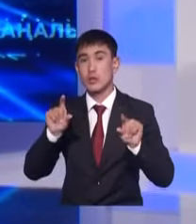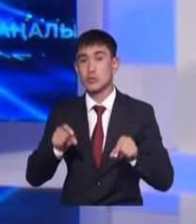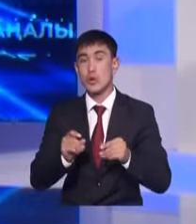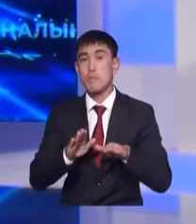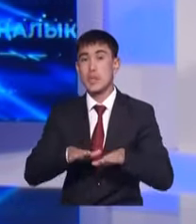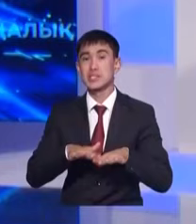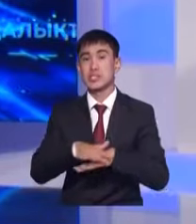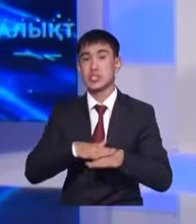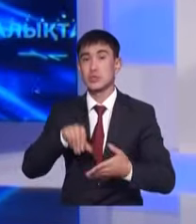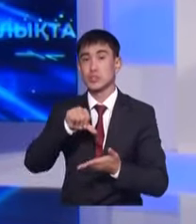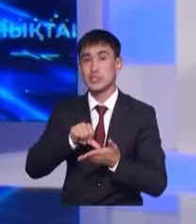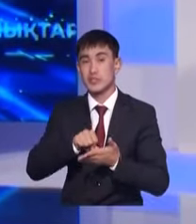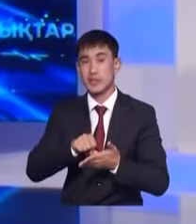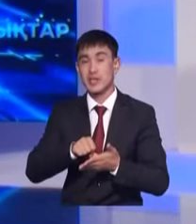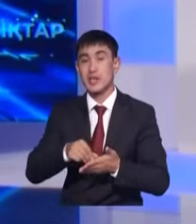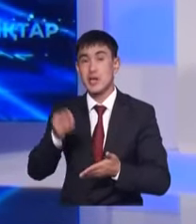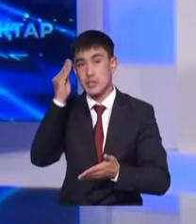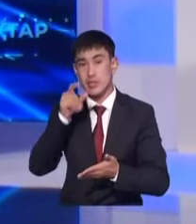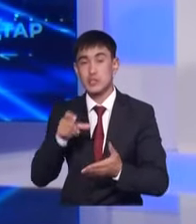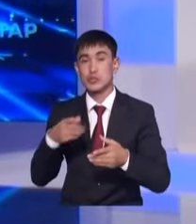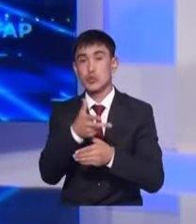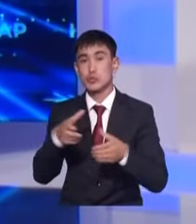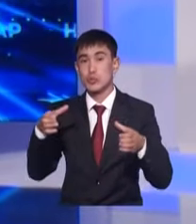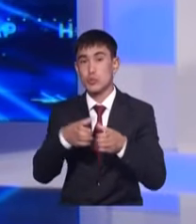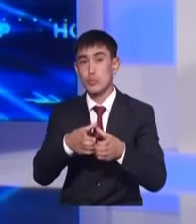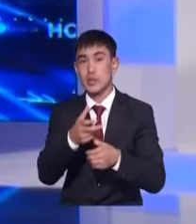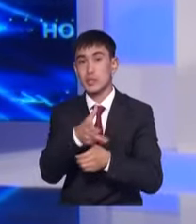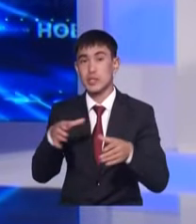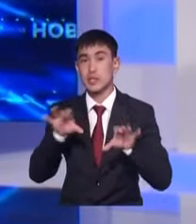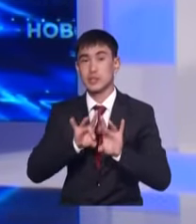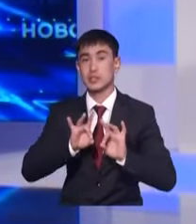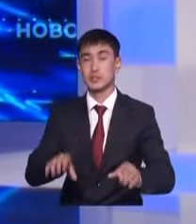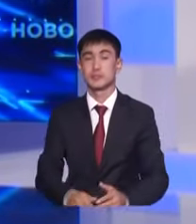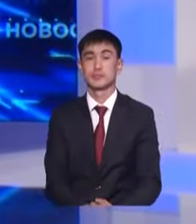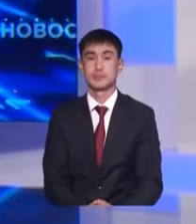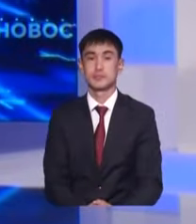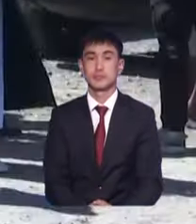участие местные жители, а также представители интеллигенции и съемочная группа нашего телеканала.